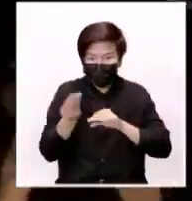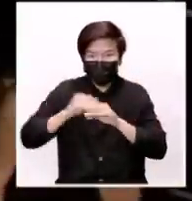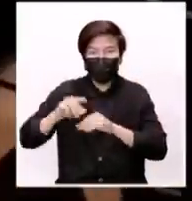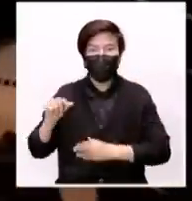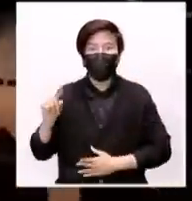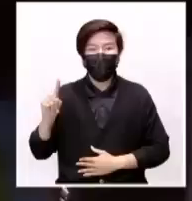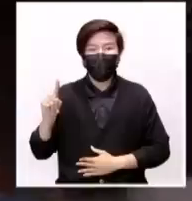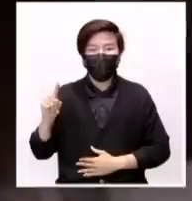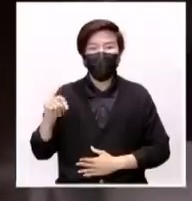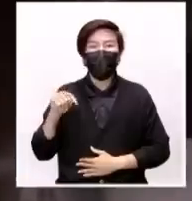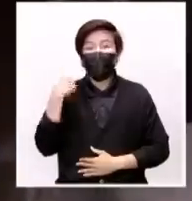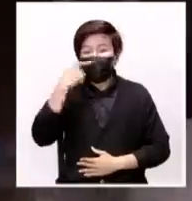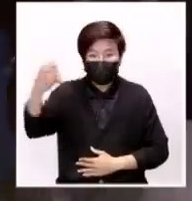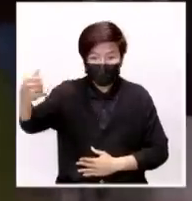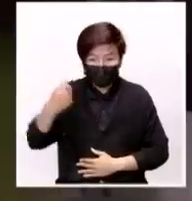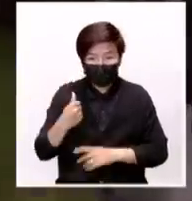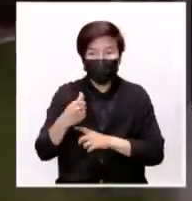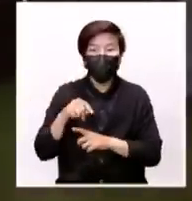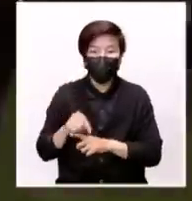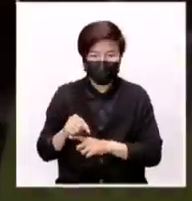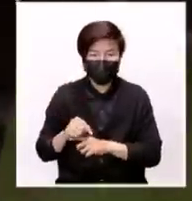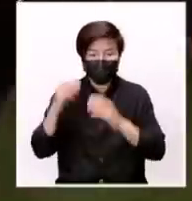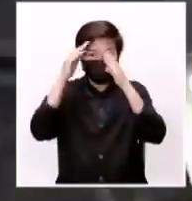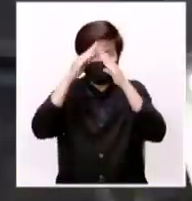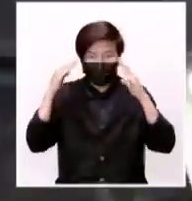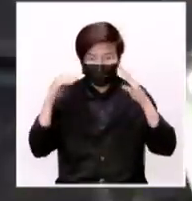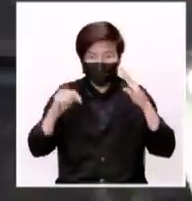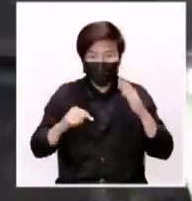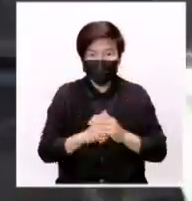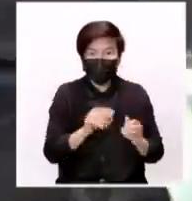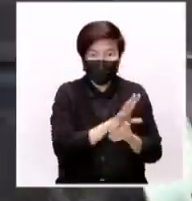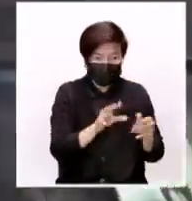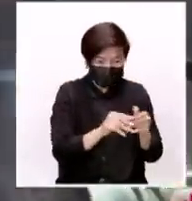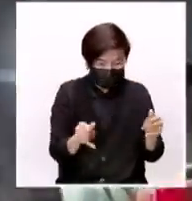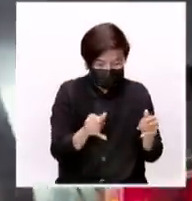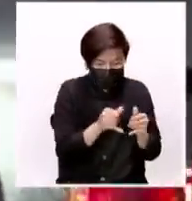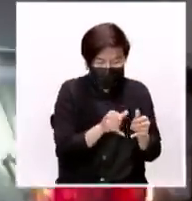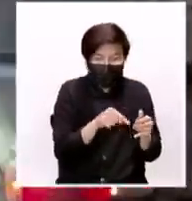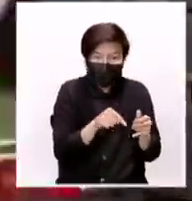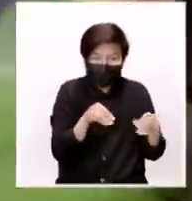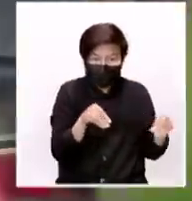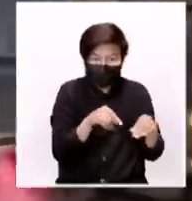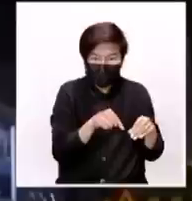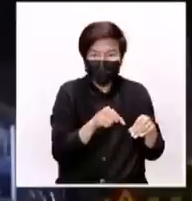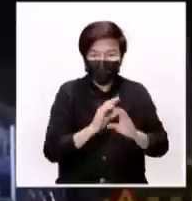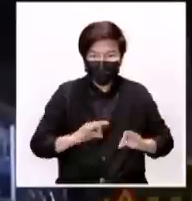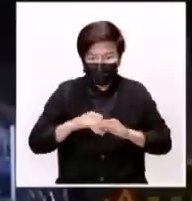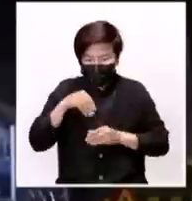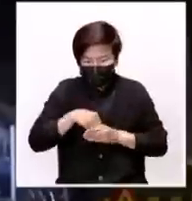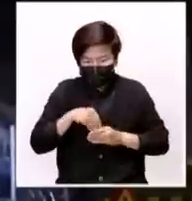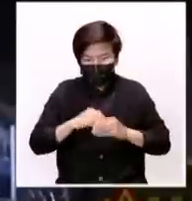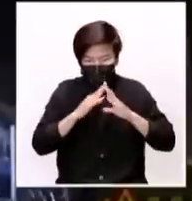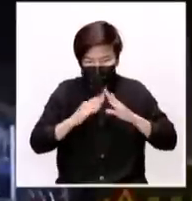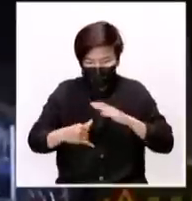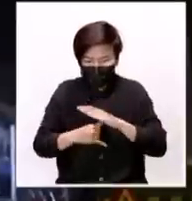คนที่เดินทางเข้าเวียดนามแล้วใครก็ตามที่มีปฏิสัมพันธ์กับผู้ที่ติดเชื้อหรือว่ากลุ่มเสี่ยงนั่นเองนะคะต้องกักตัวจาก14